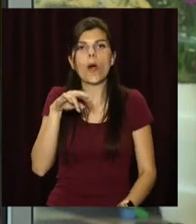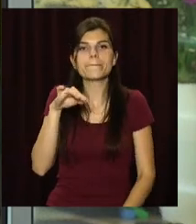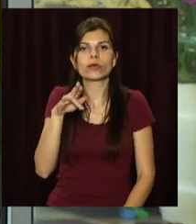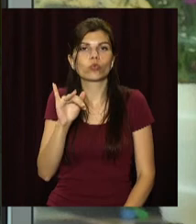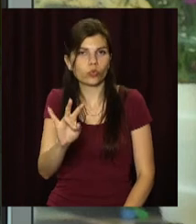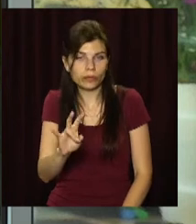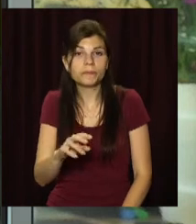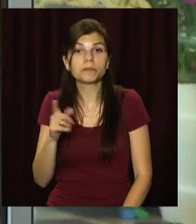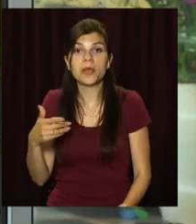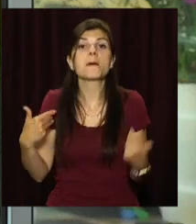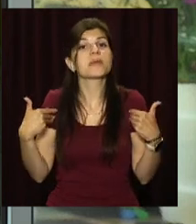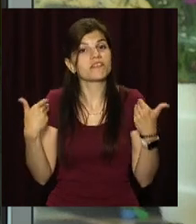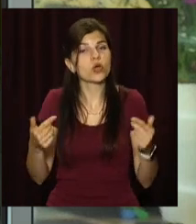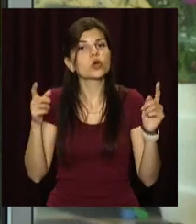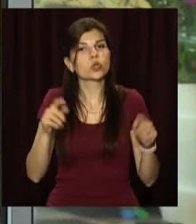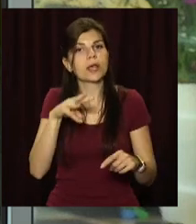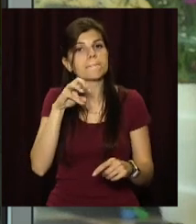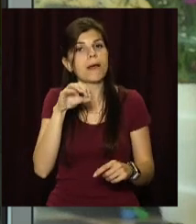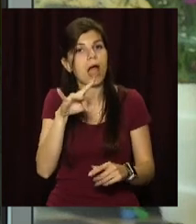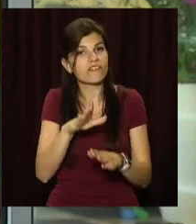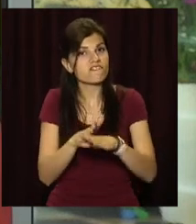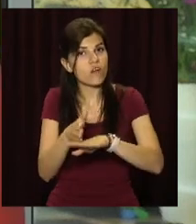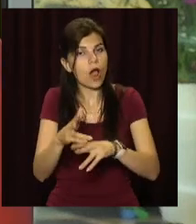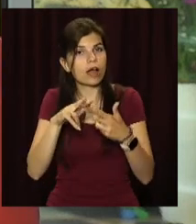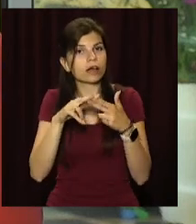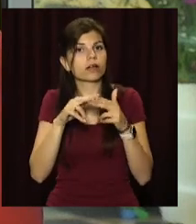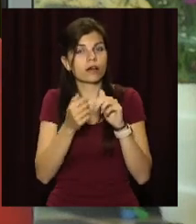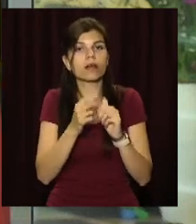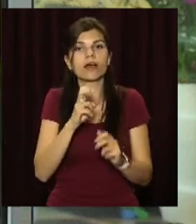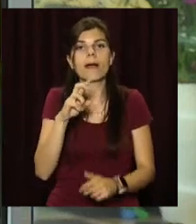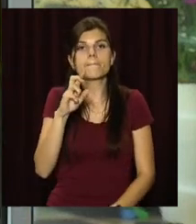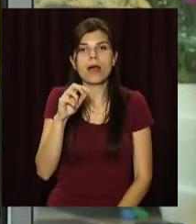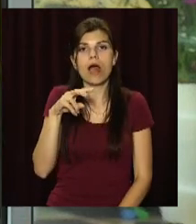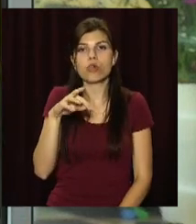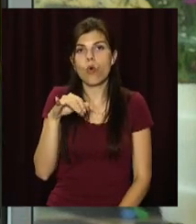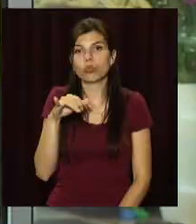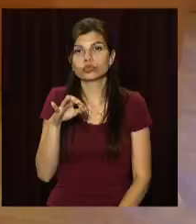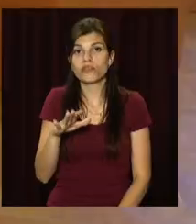та стипендіатів і міський голова Кам'янського Андрій Білоусов.